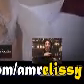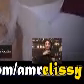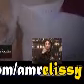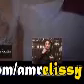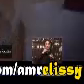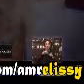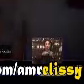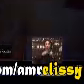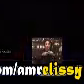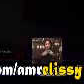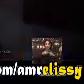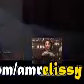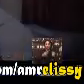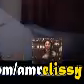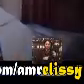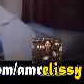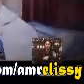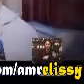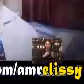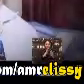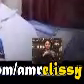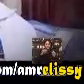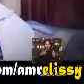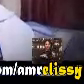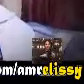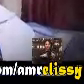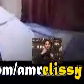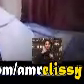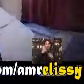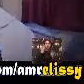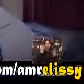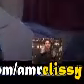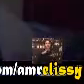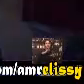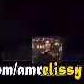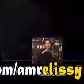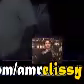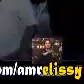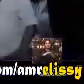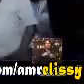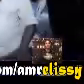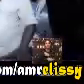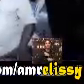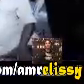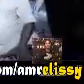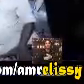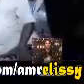وبنشكر جمعية قلوب مصر، واجعلهم للغلابة دايما يا رب.